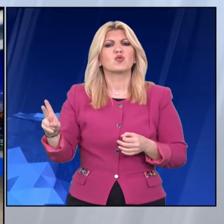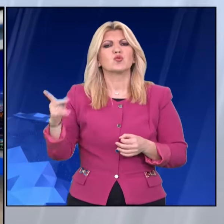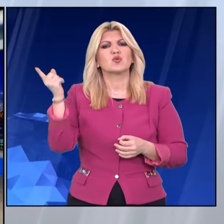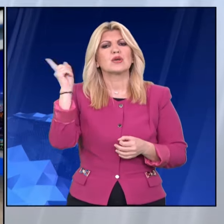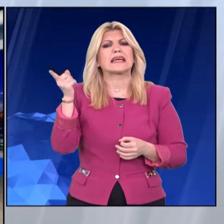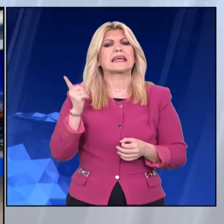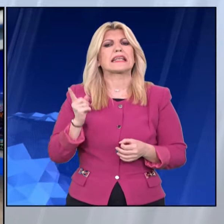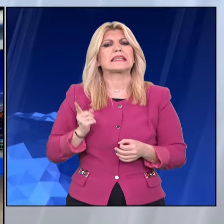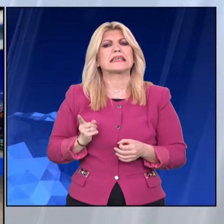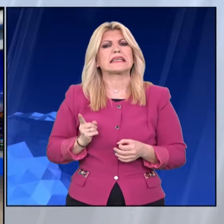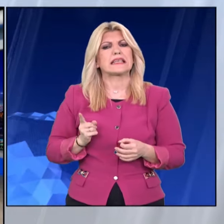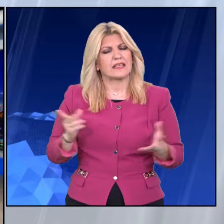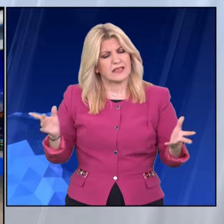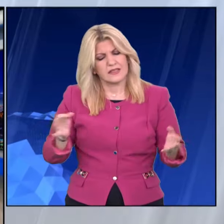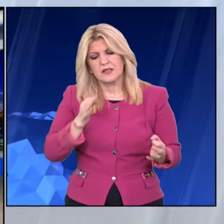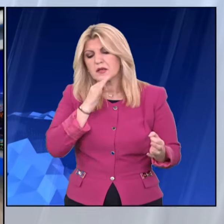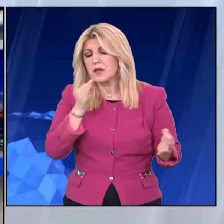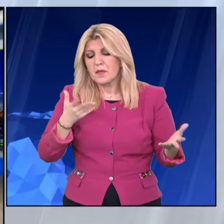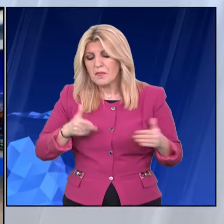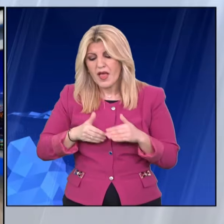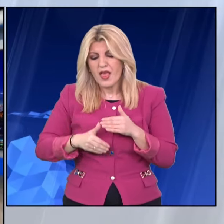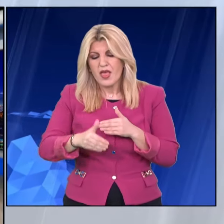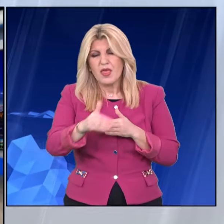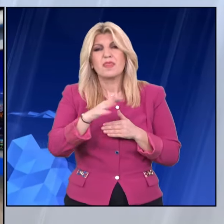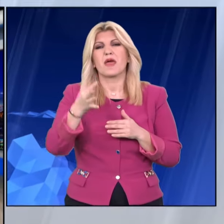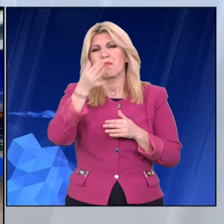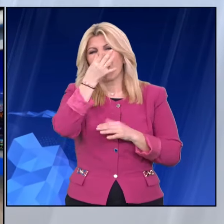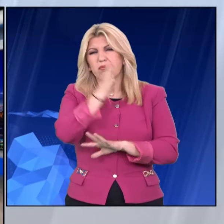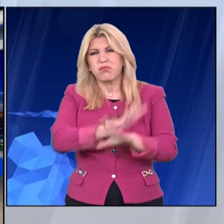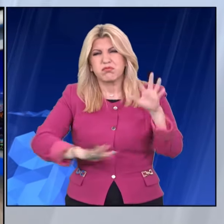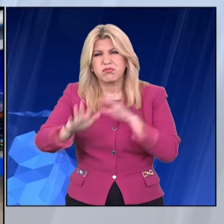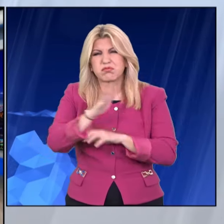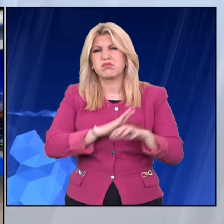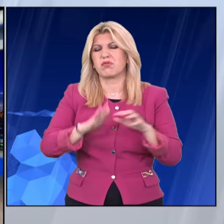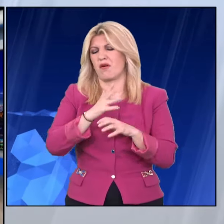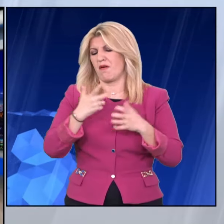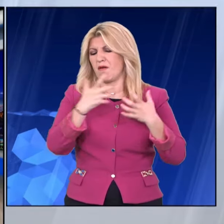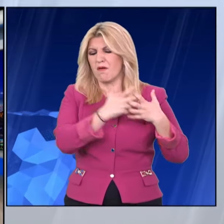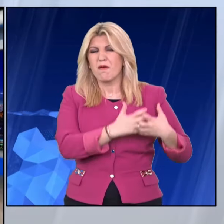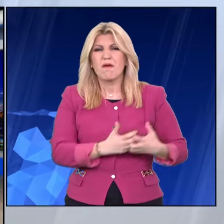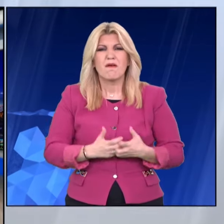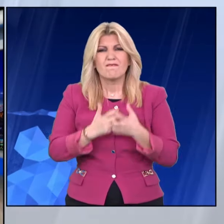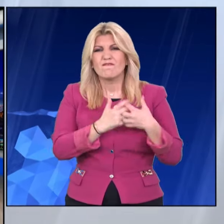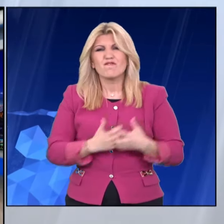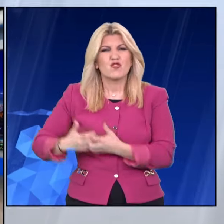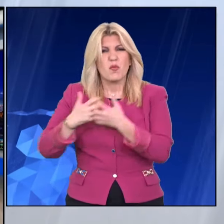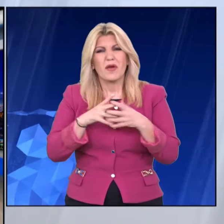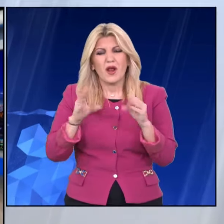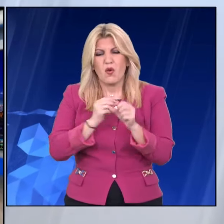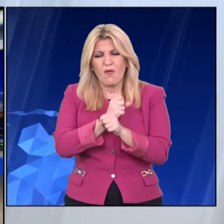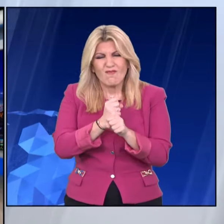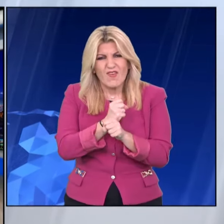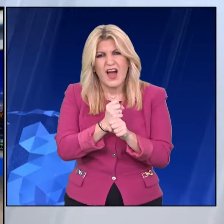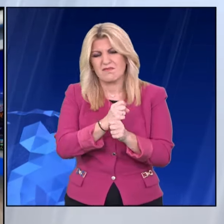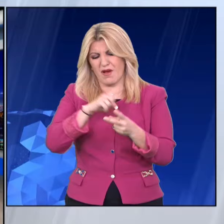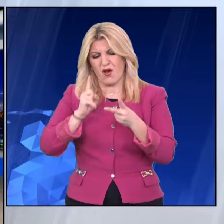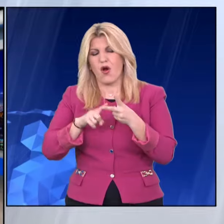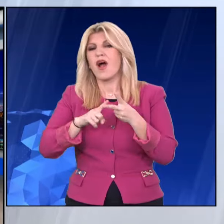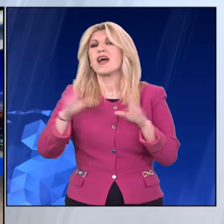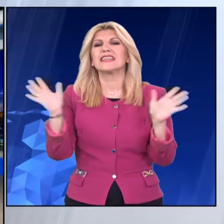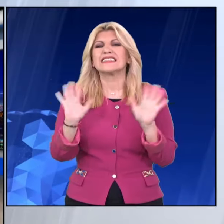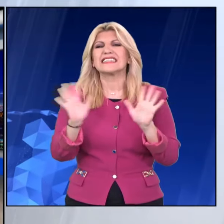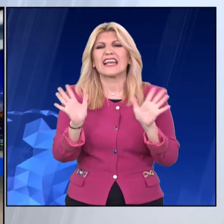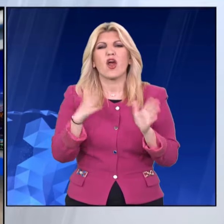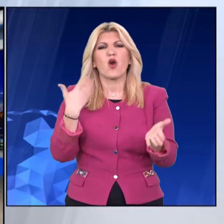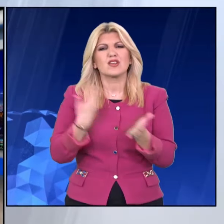για μέα κούλπα στην υπόθεση Νοβάρτης και στις τηλεοπτικές άδειες. Άφησε εχμές για τον Νίκο Παπά, τον Στέφανο Κασελάκη αλλά και